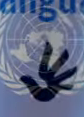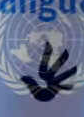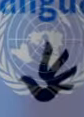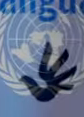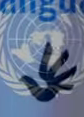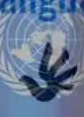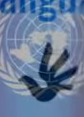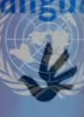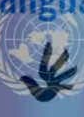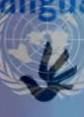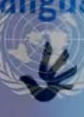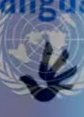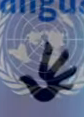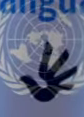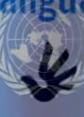Grazie.